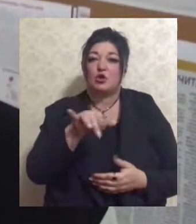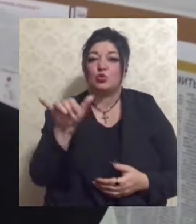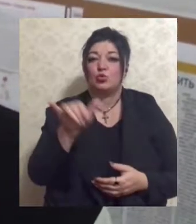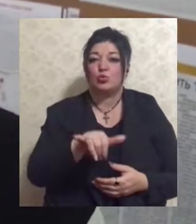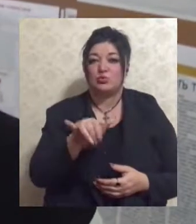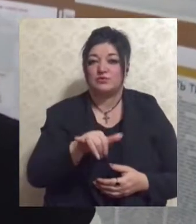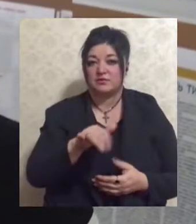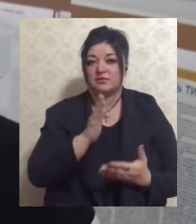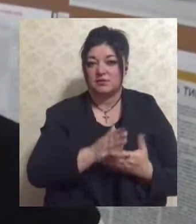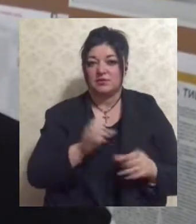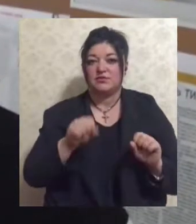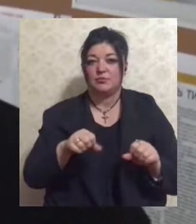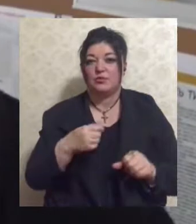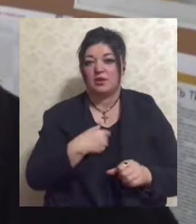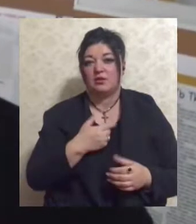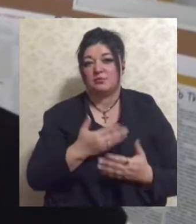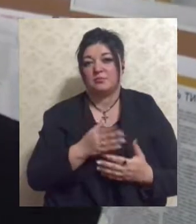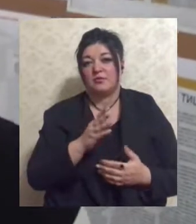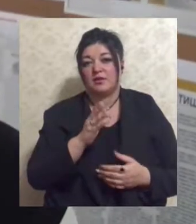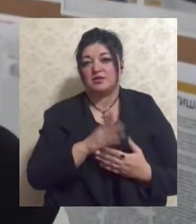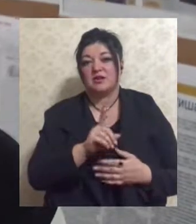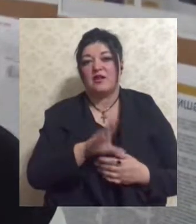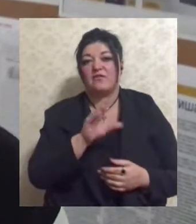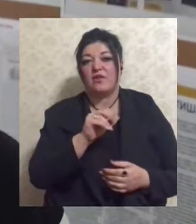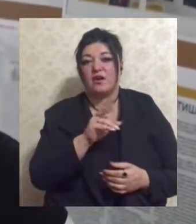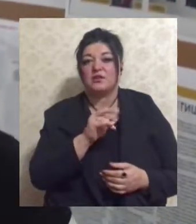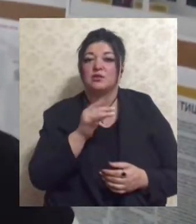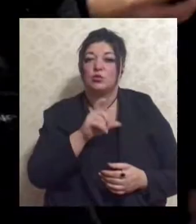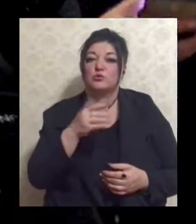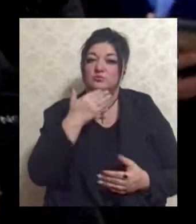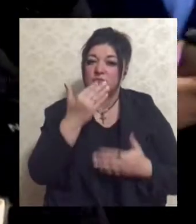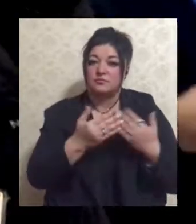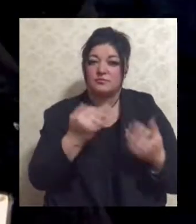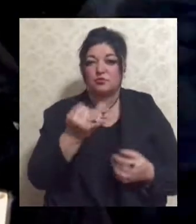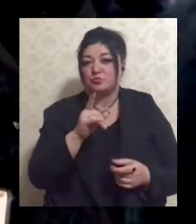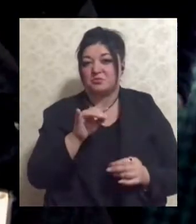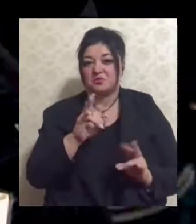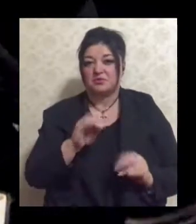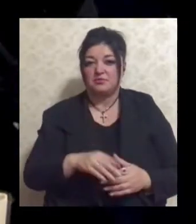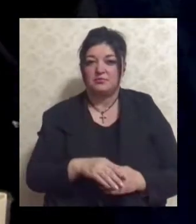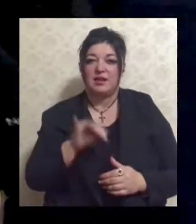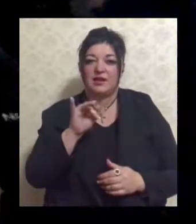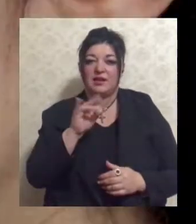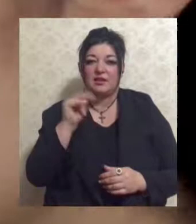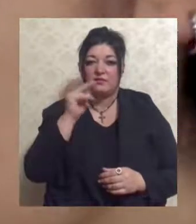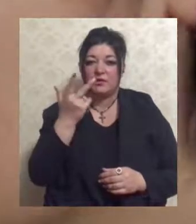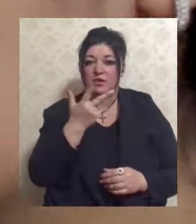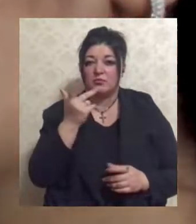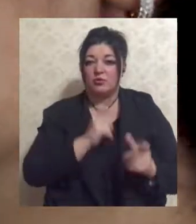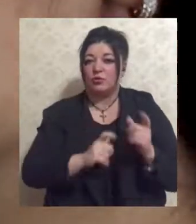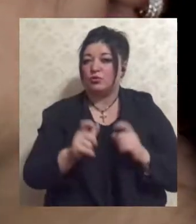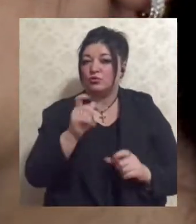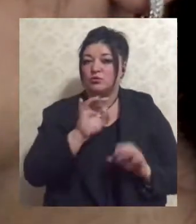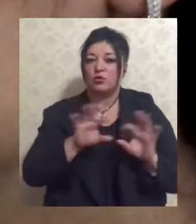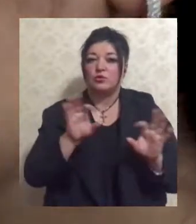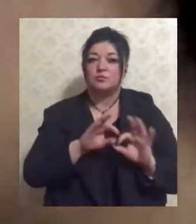возможность, вот ярмарка вакансий, люди подходят, спрашивают, интересуются, почему бы нет. Ірина навчається на третьому курсі. Розповіла,